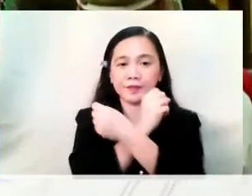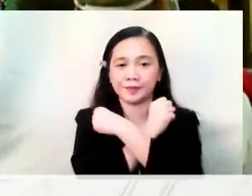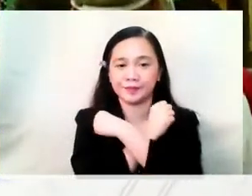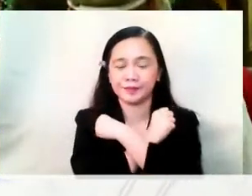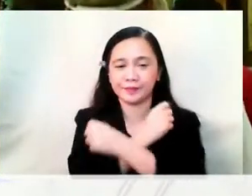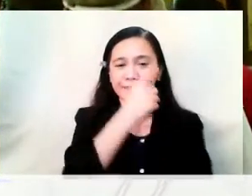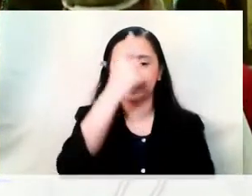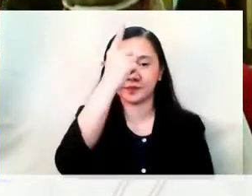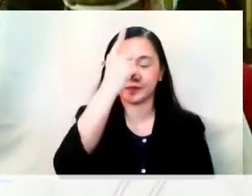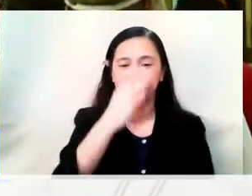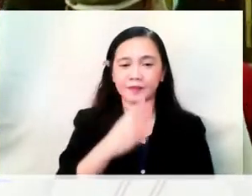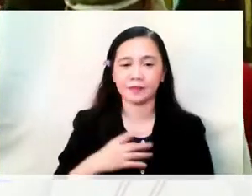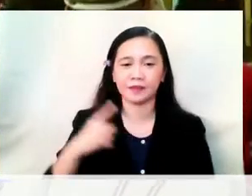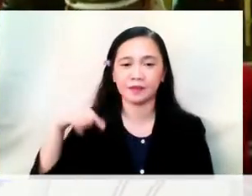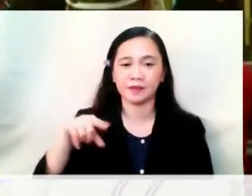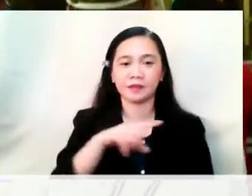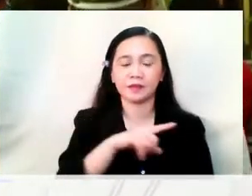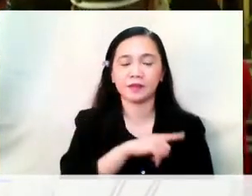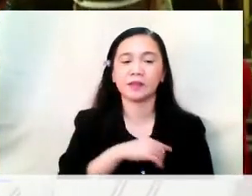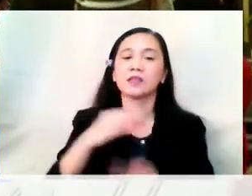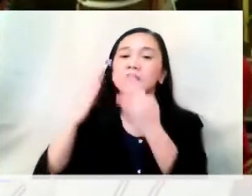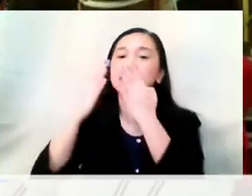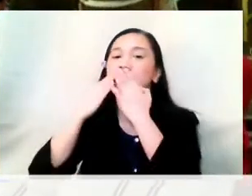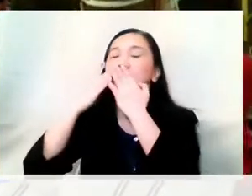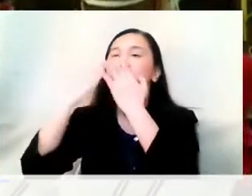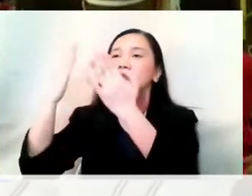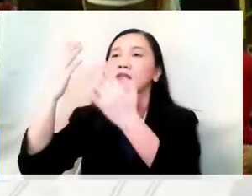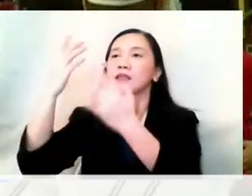sa atin. Salamat sa Diyos.